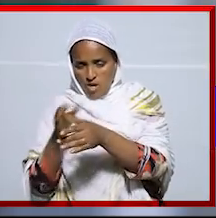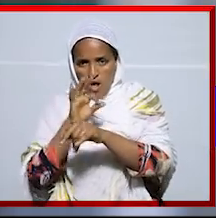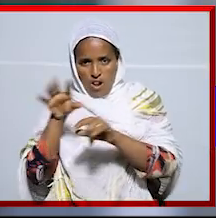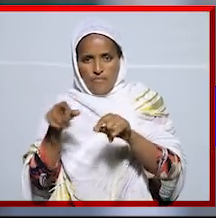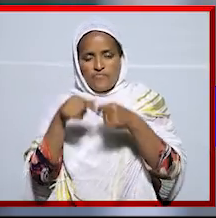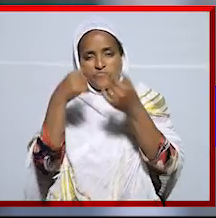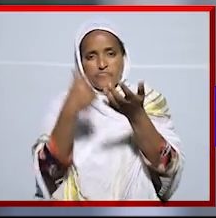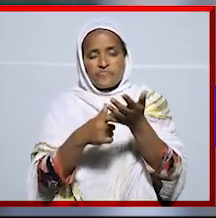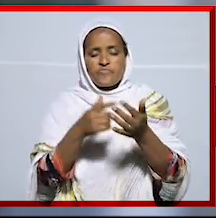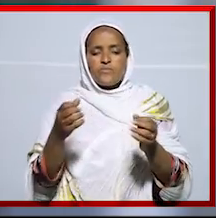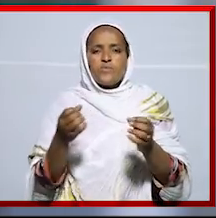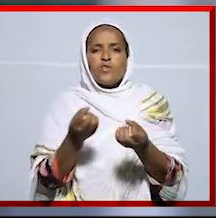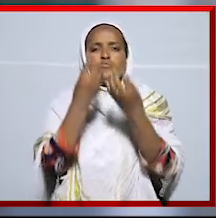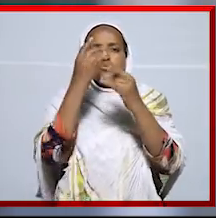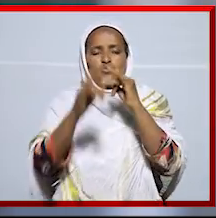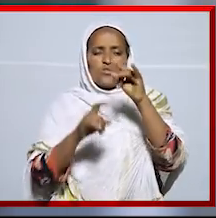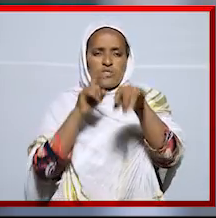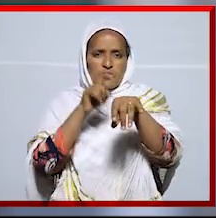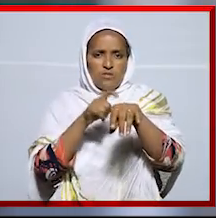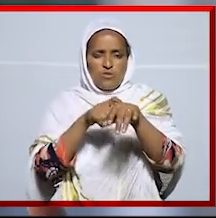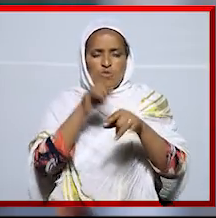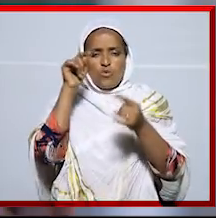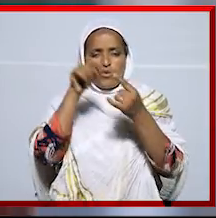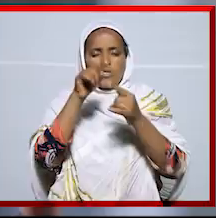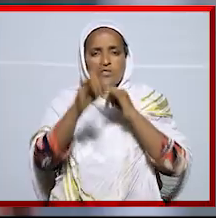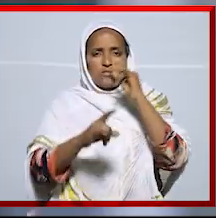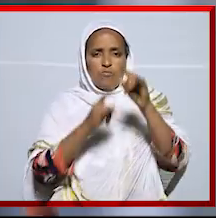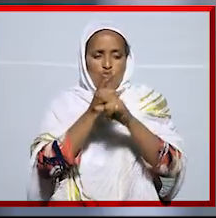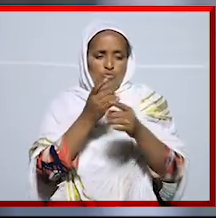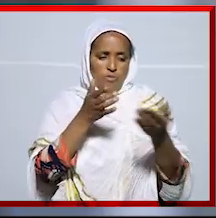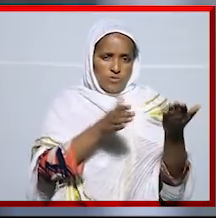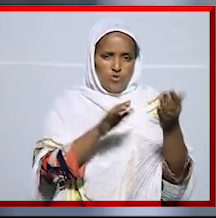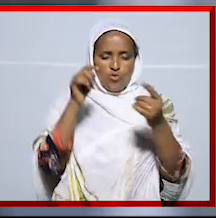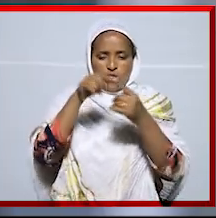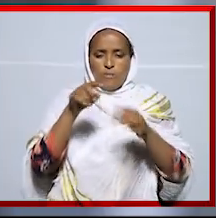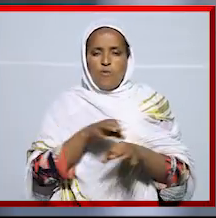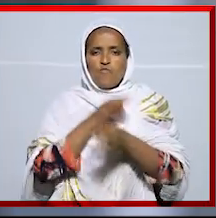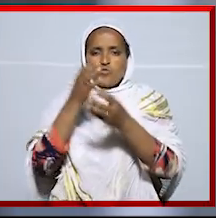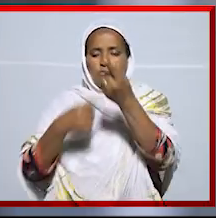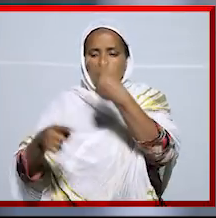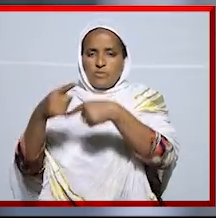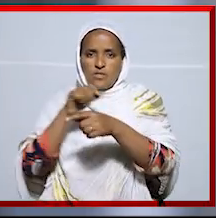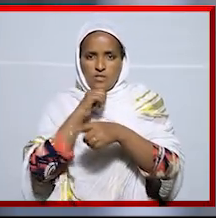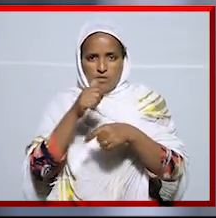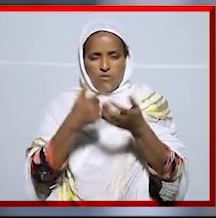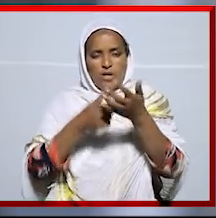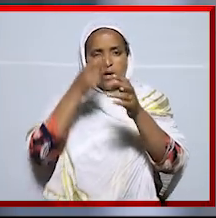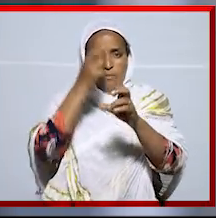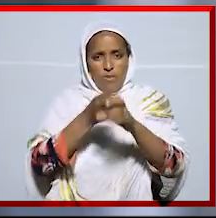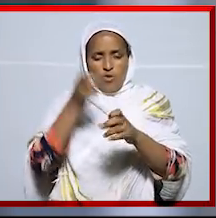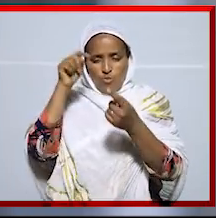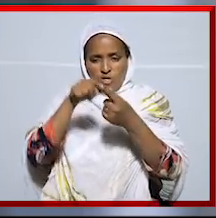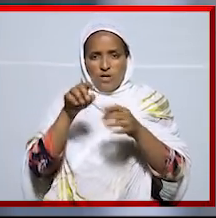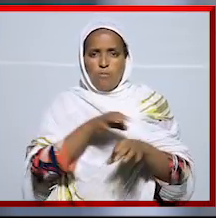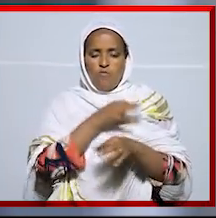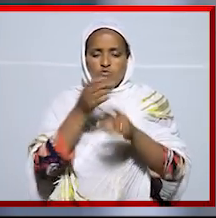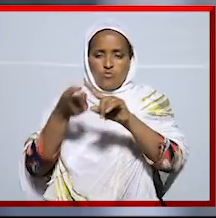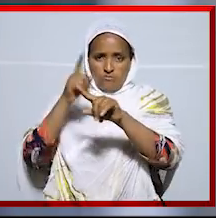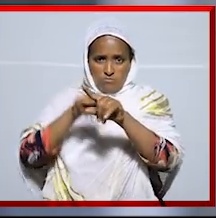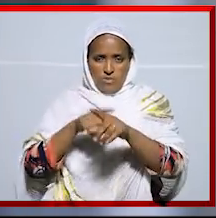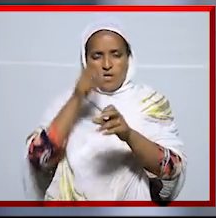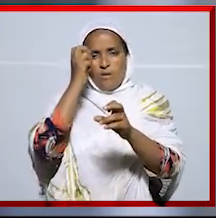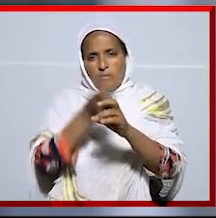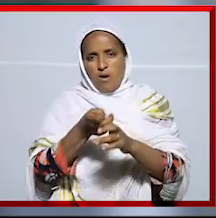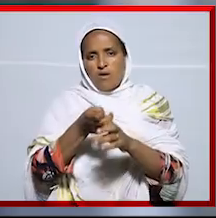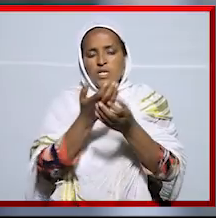መንፈሳዊነት አያዘነብልም ስለዚህ አብዛኛው ጊዜ የሚኖረው ወደ ዘመኑ በማዘንበል ነው እንጂ ወደ መንፈሳዊነት በመጣት አይደለም ይከብዳል ወደዚህ